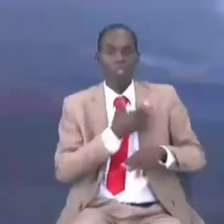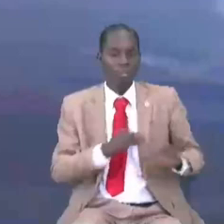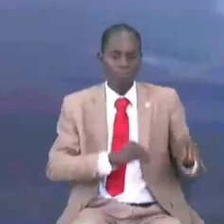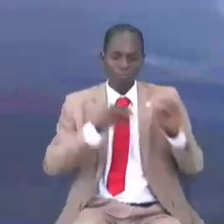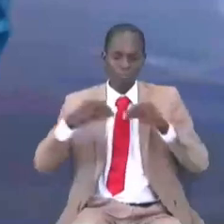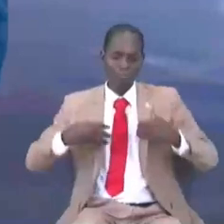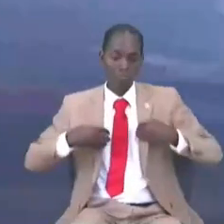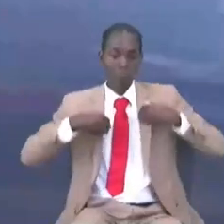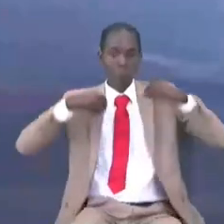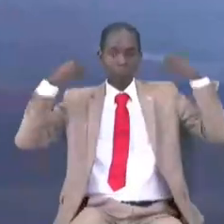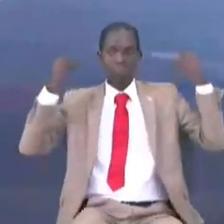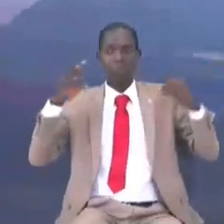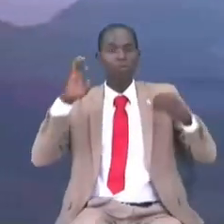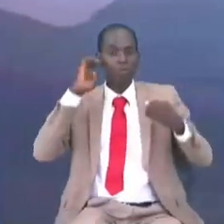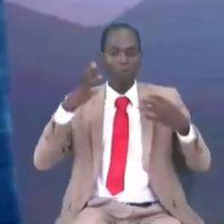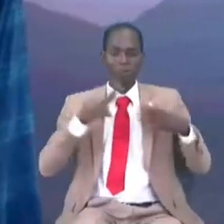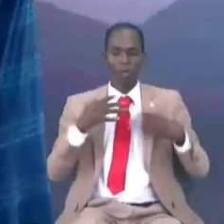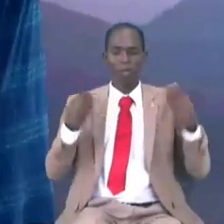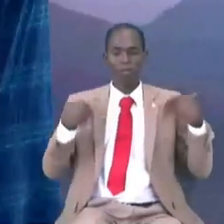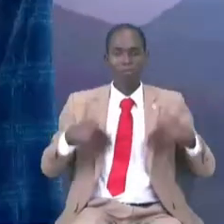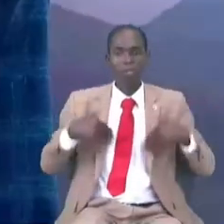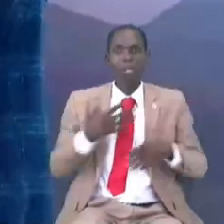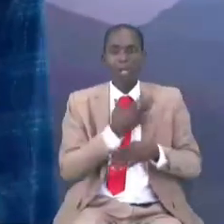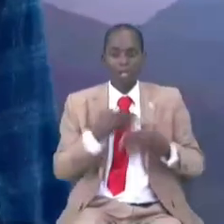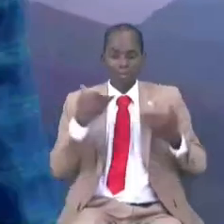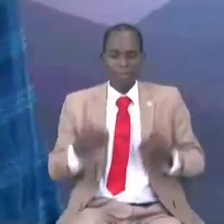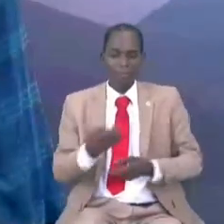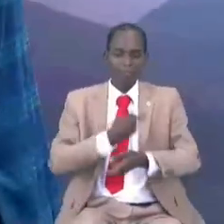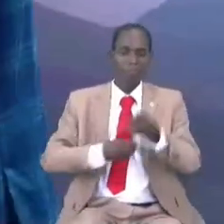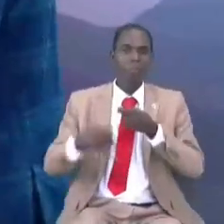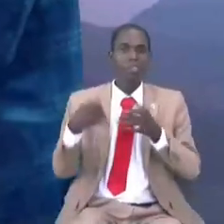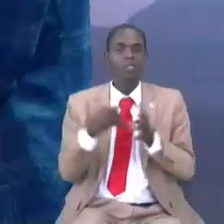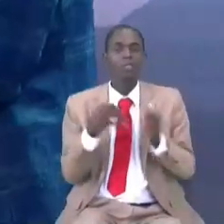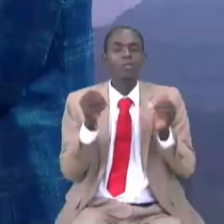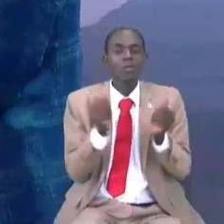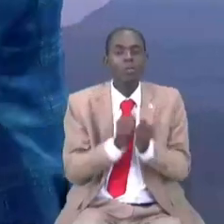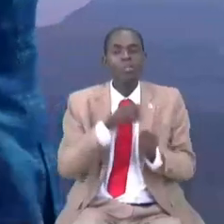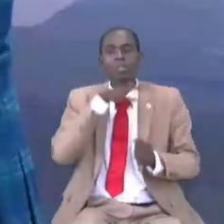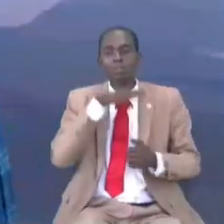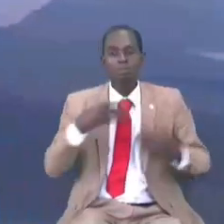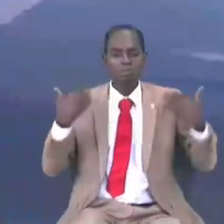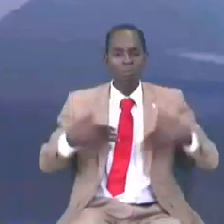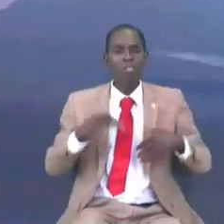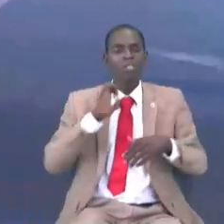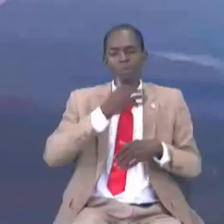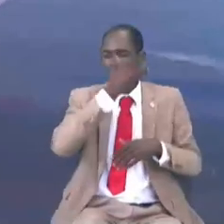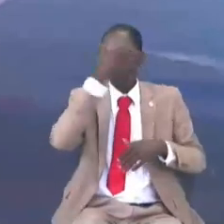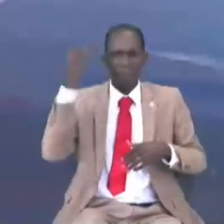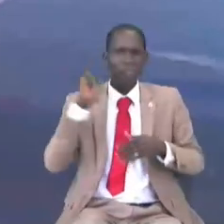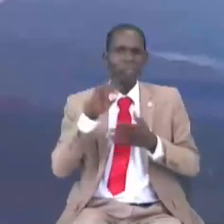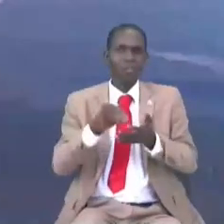en tant que roi, il se leva de son trône, ôta son manteau, se couvrit d'un sac et s'assit sur la cendre. Voyez le verset